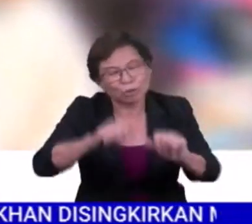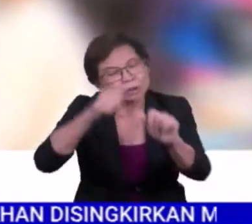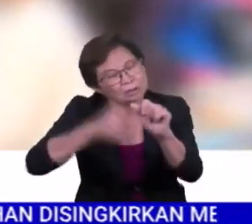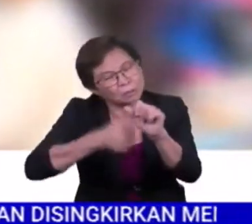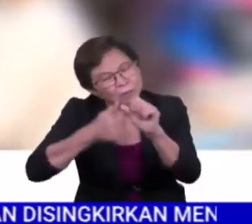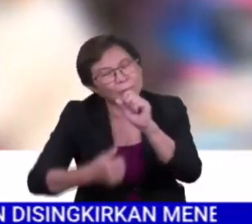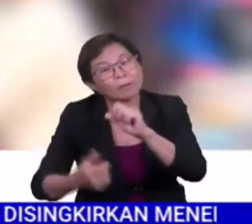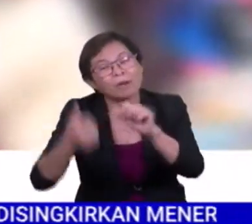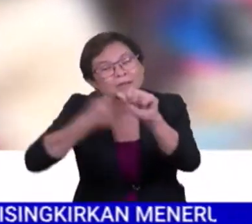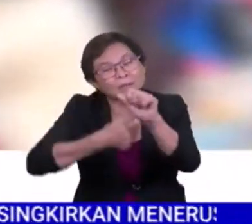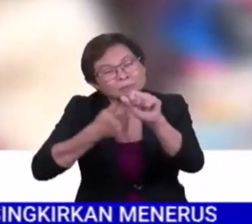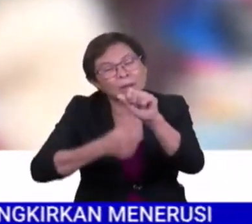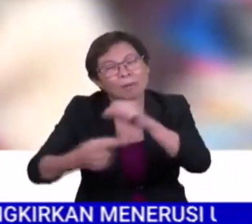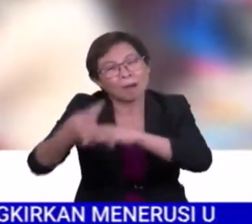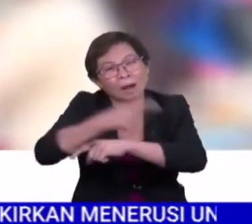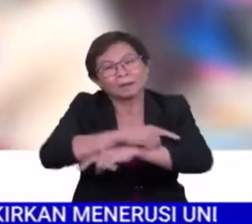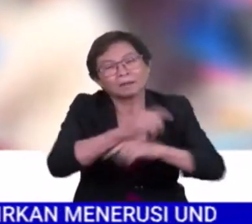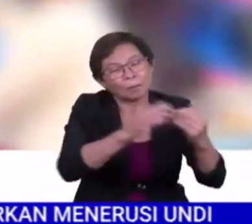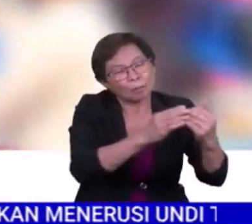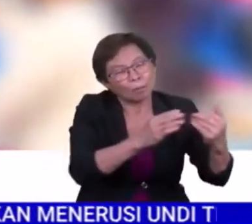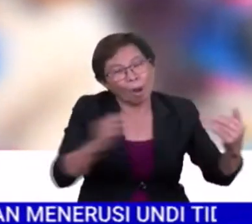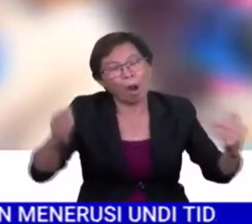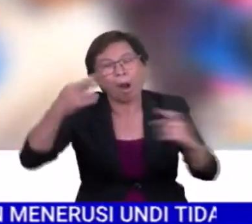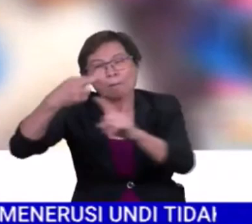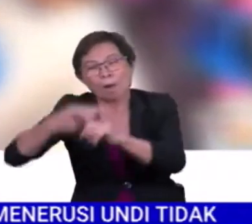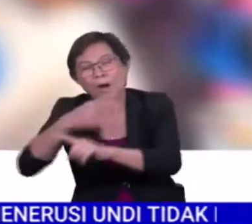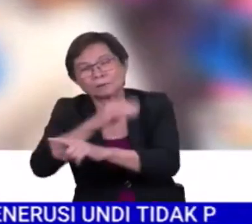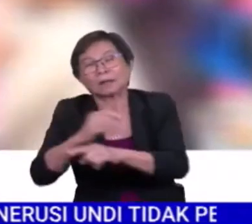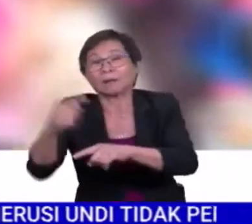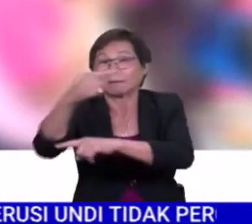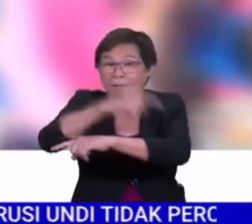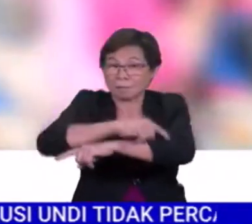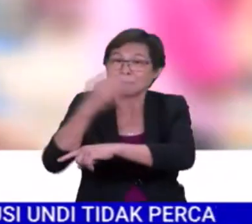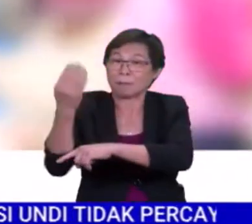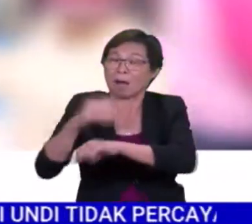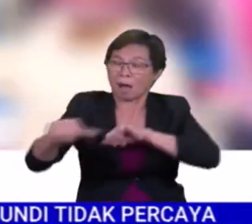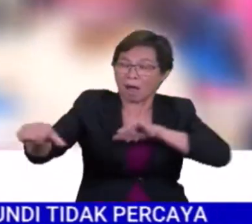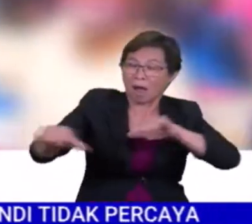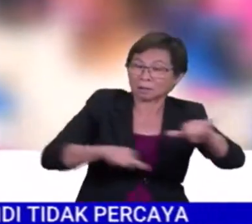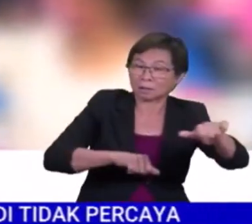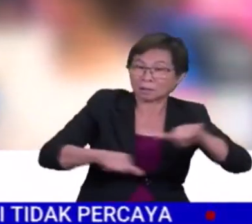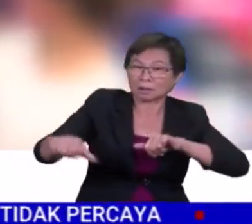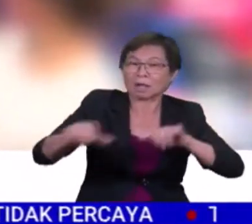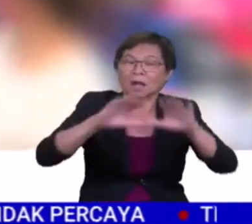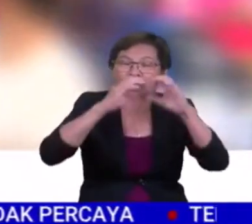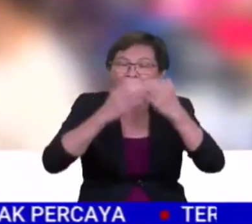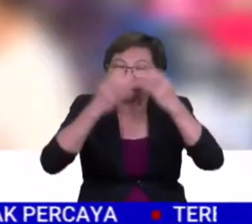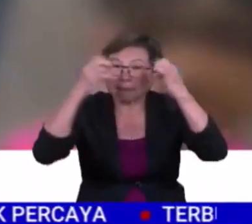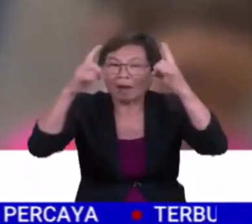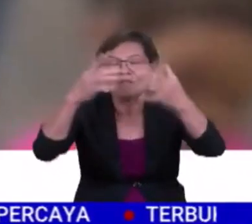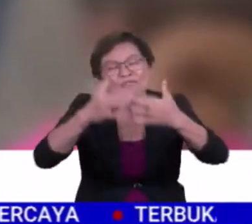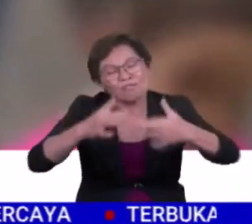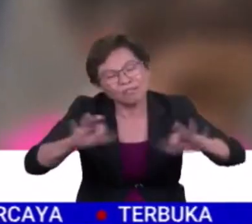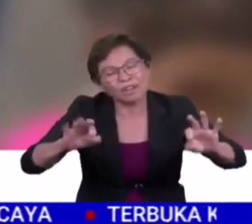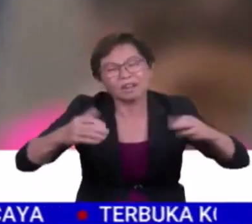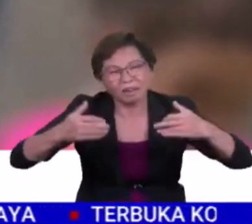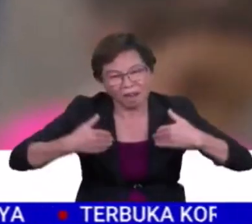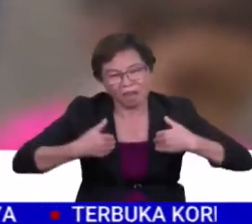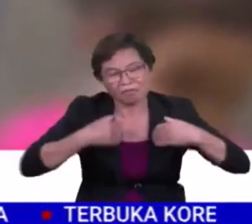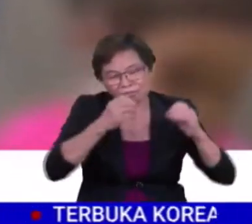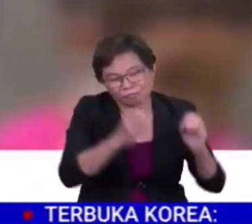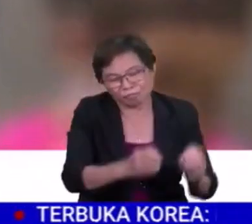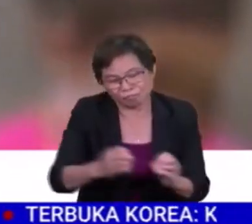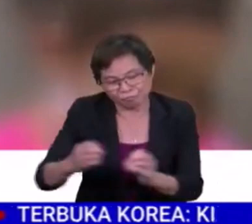hari sepanjang bulan Ramadan. Malah pada hari-hari biasa, aktiviti seperti kelas pendidikan percuma turut dianjurkan.